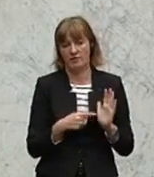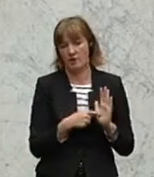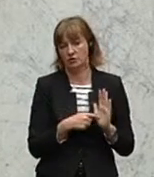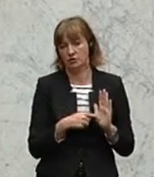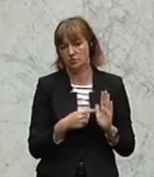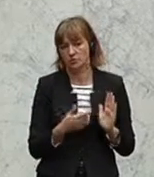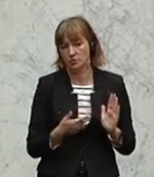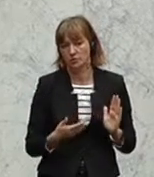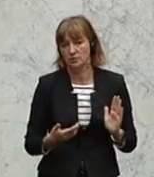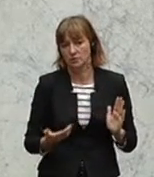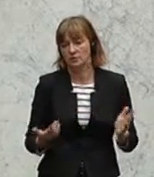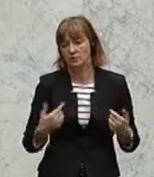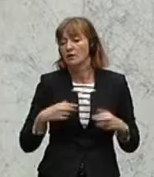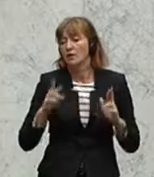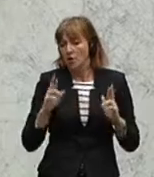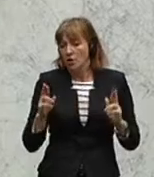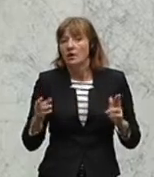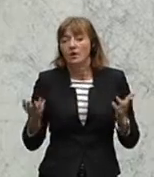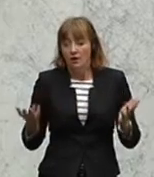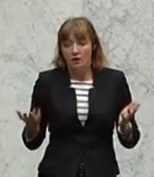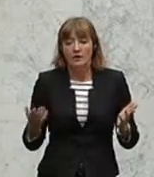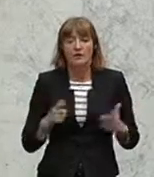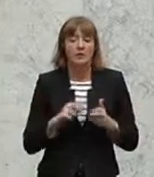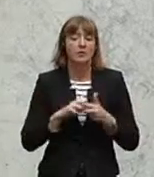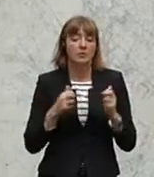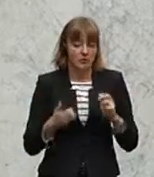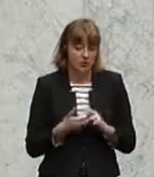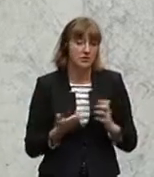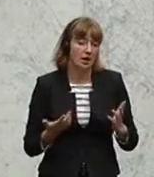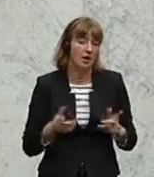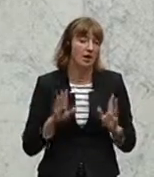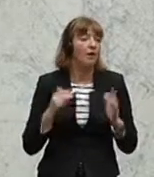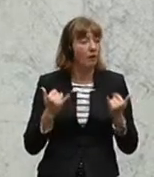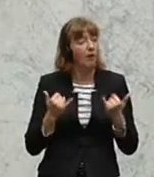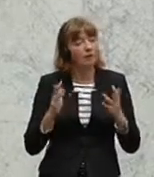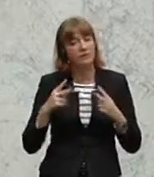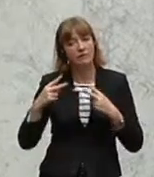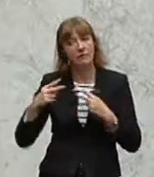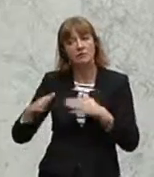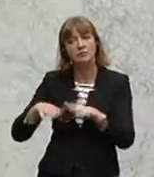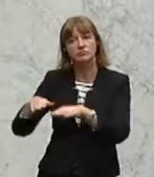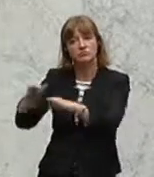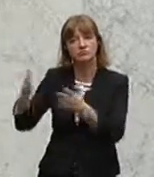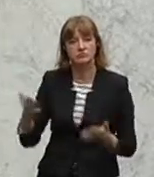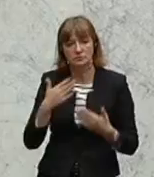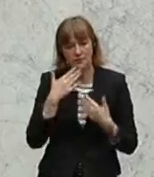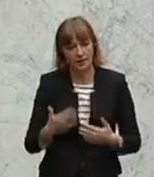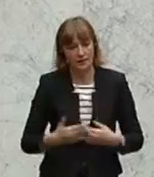wichtige Voraussetzung. Und wir hoffen, dass das in Brüssel heute auch weiter vorwärts kommt.